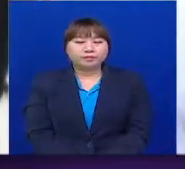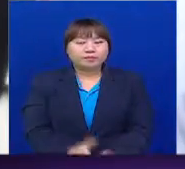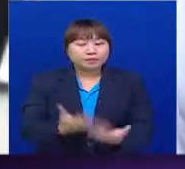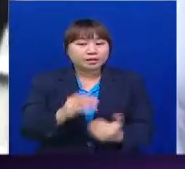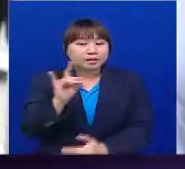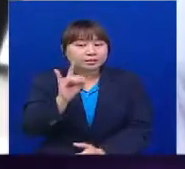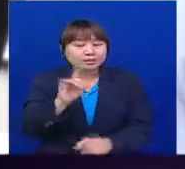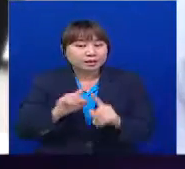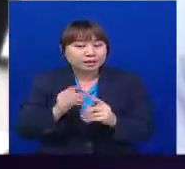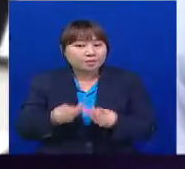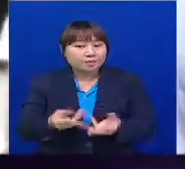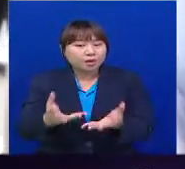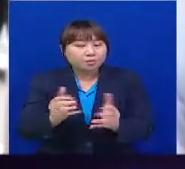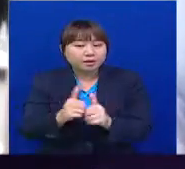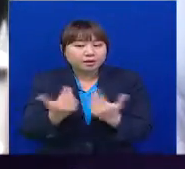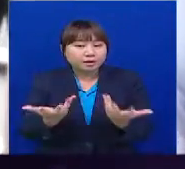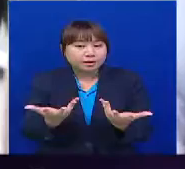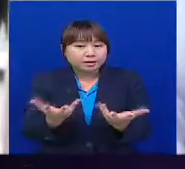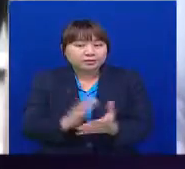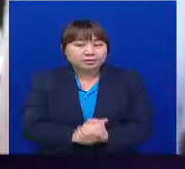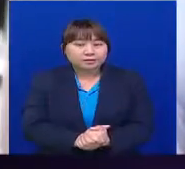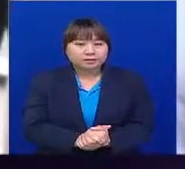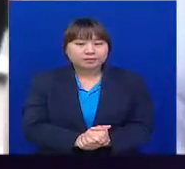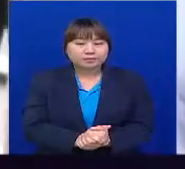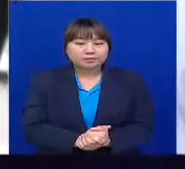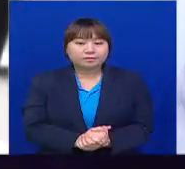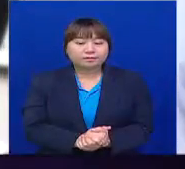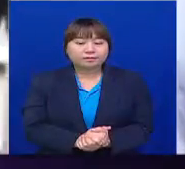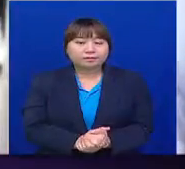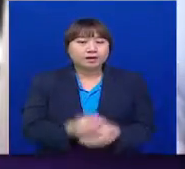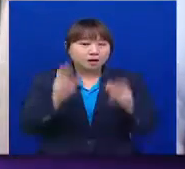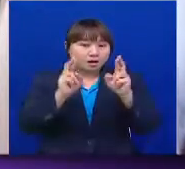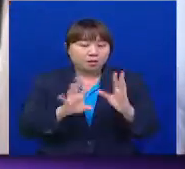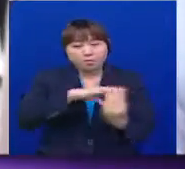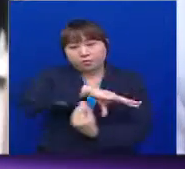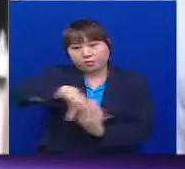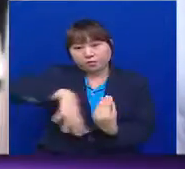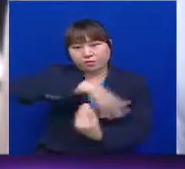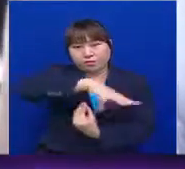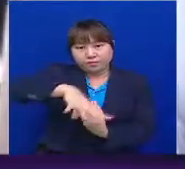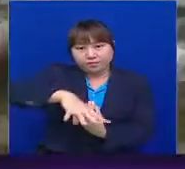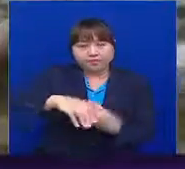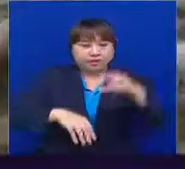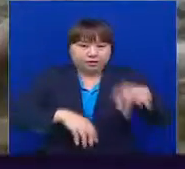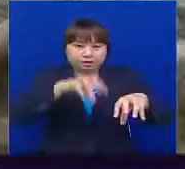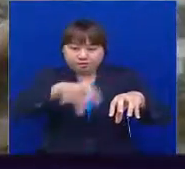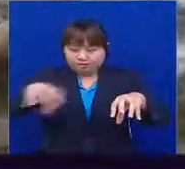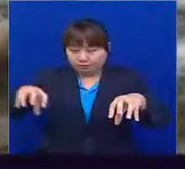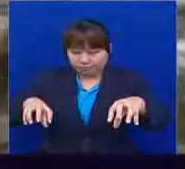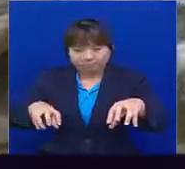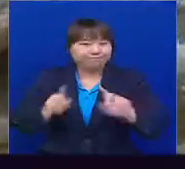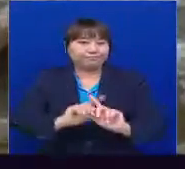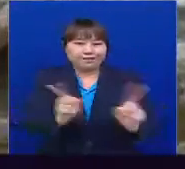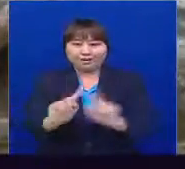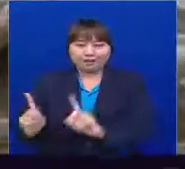สัตว์ชนิดนี้ควรจะไปปล่อยจุดไหนตรงไหนยังไงบ้างเงี ้ ยค่ะ ระบบนิเวศนะครับแต่ละที่ระบบนิเวศไม่เหมือนกันนะครับ